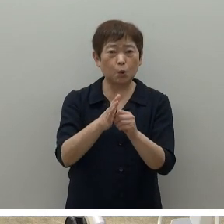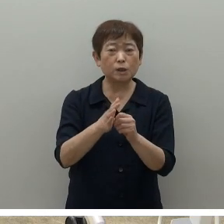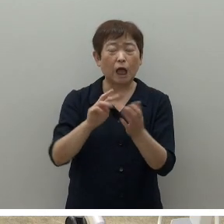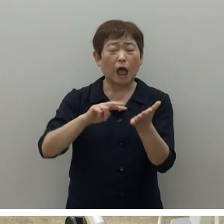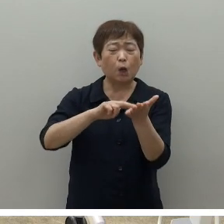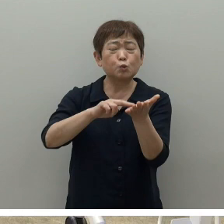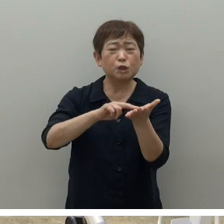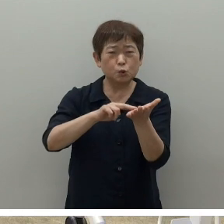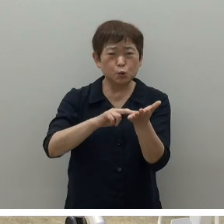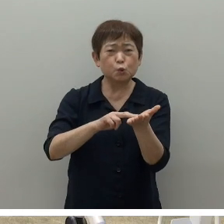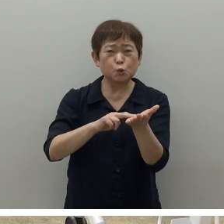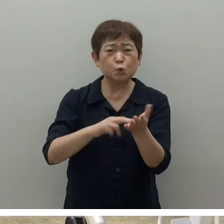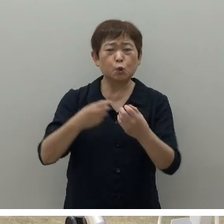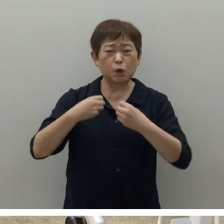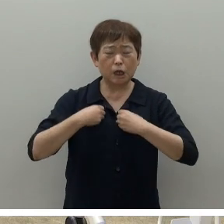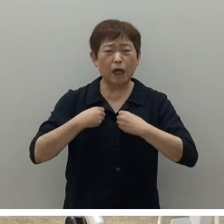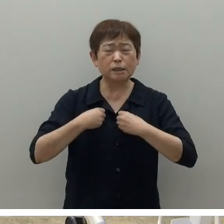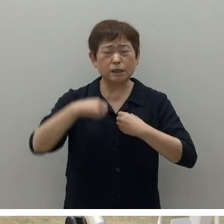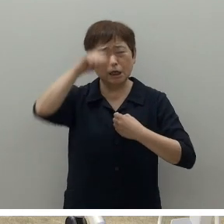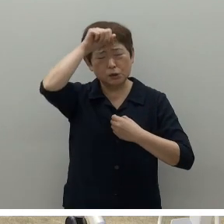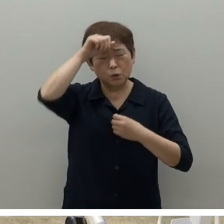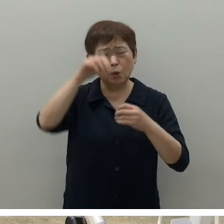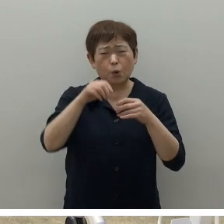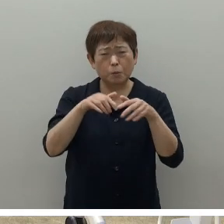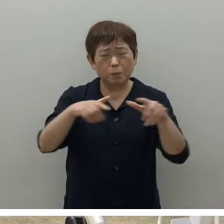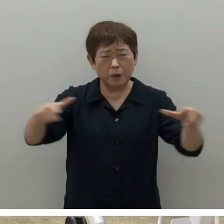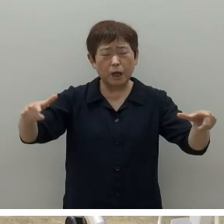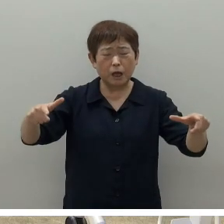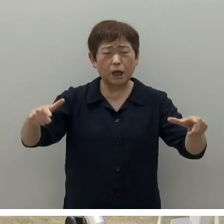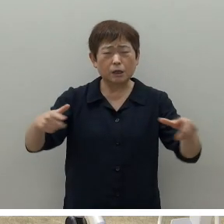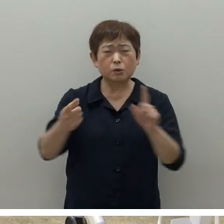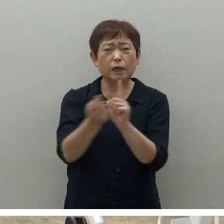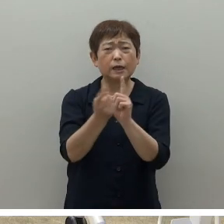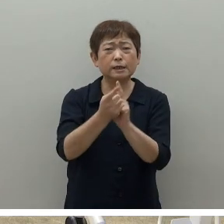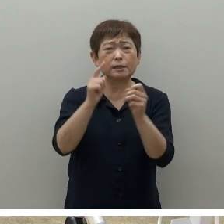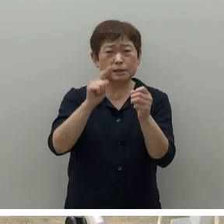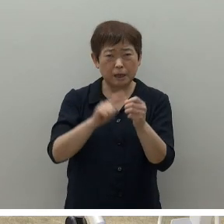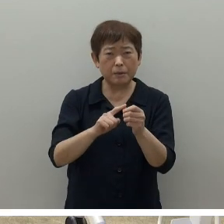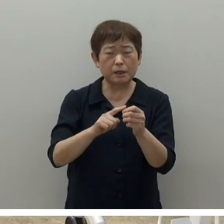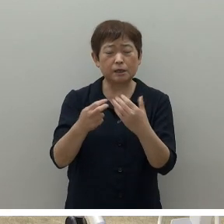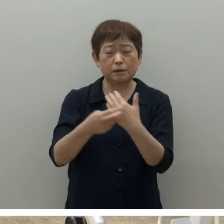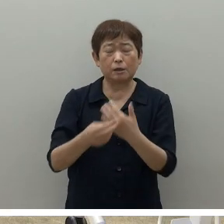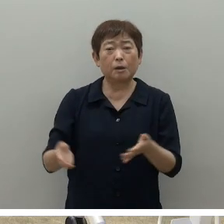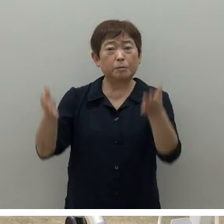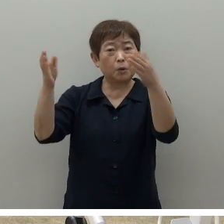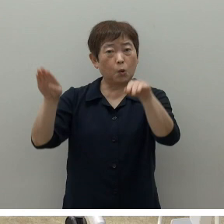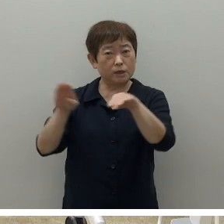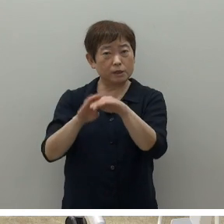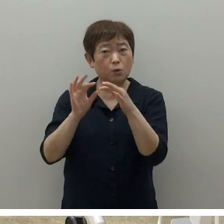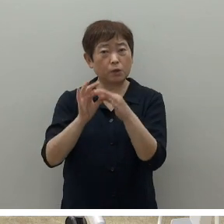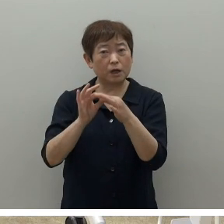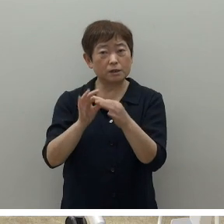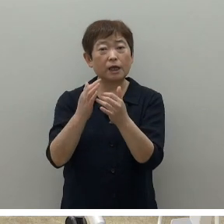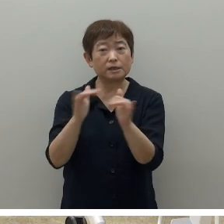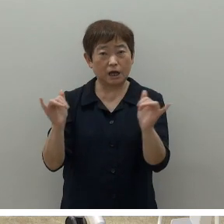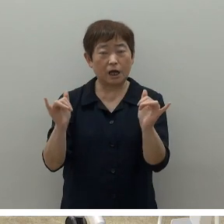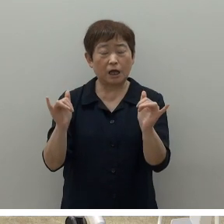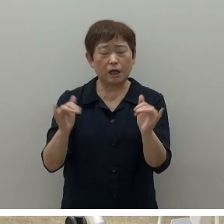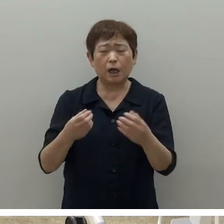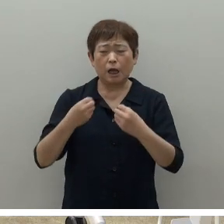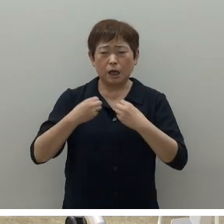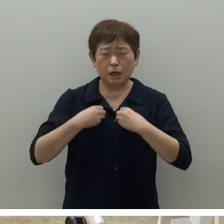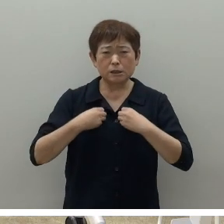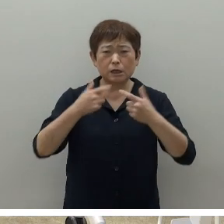ナウイルス感染症対策のため、医療の最前線で対応いただいている医療従事者の皆様はもとより